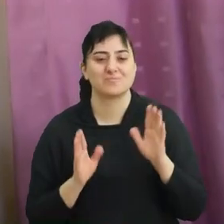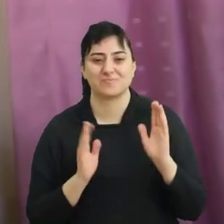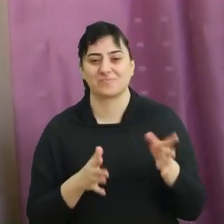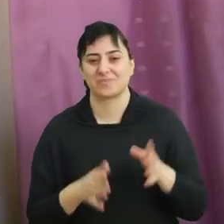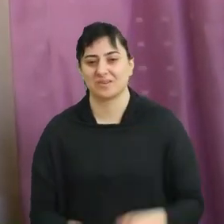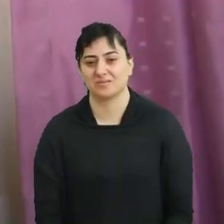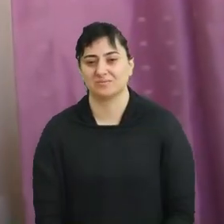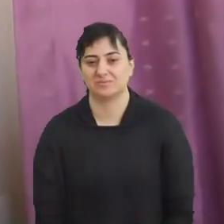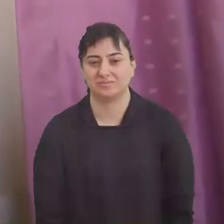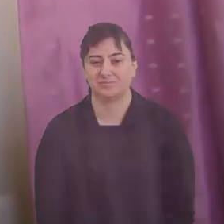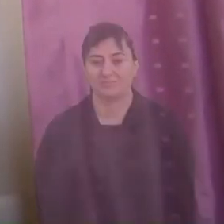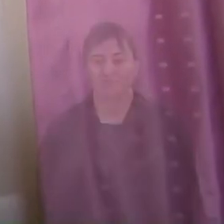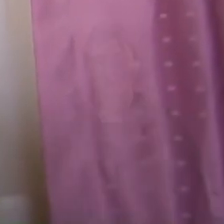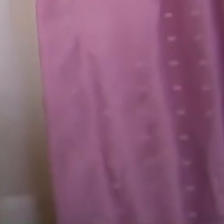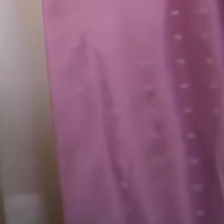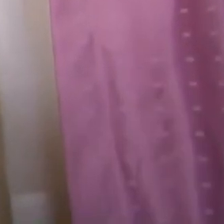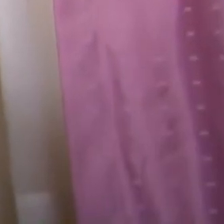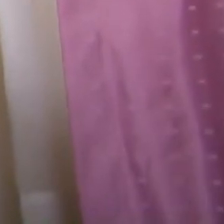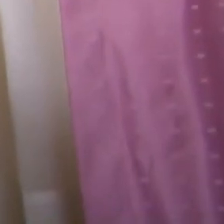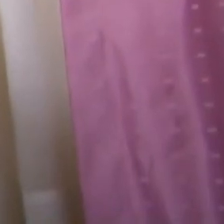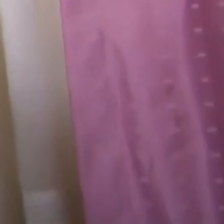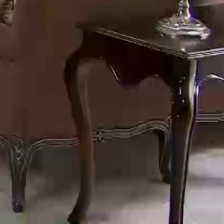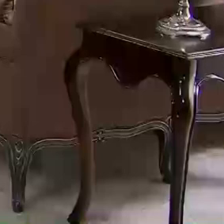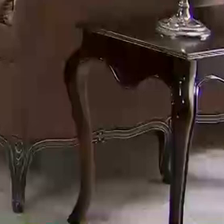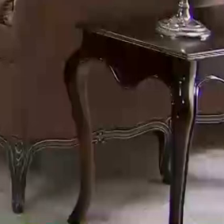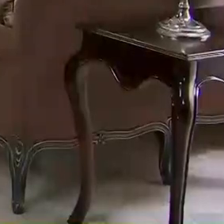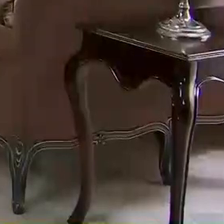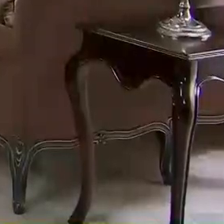ne konuşuyor ki ya. Vazgeçip arkasına yaslandı.